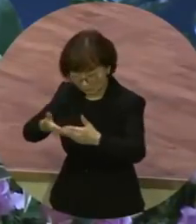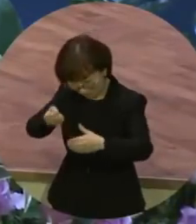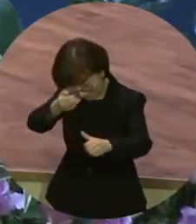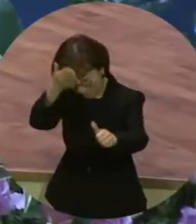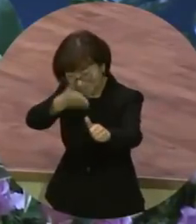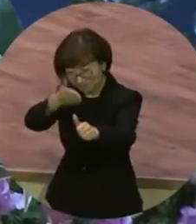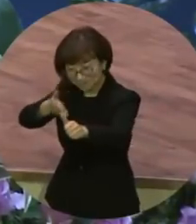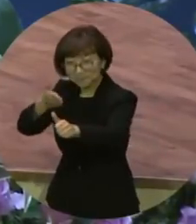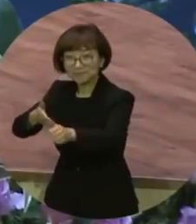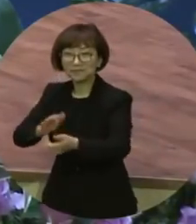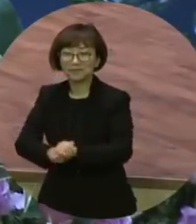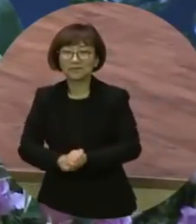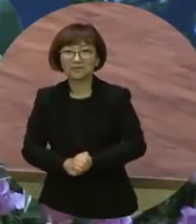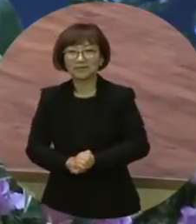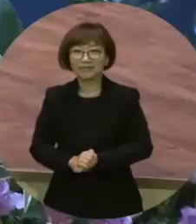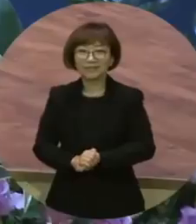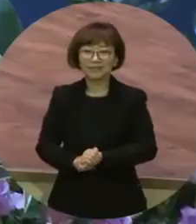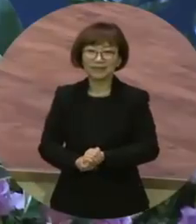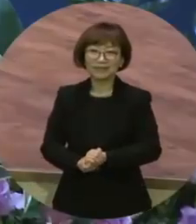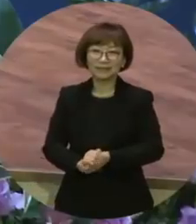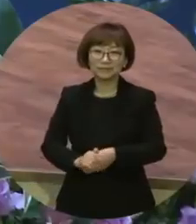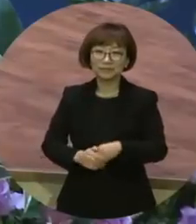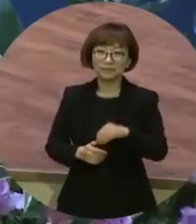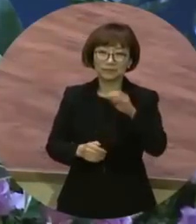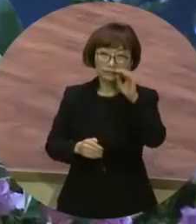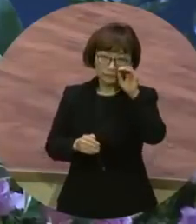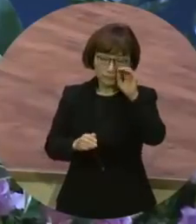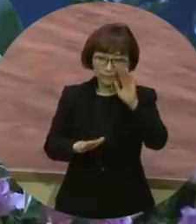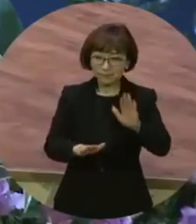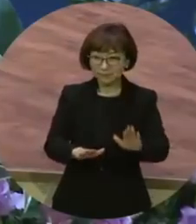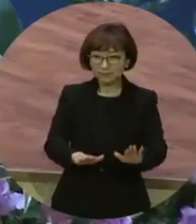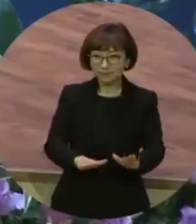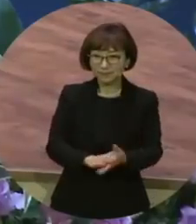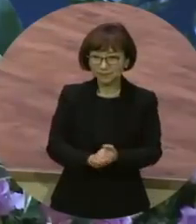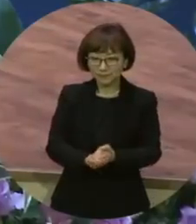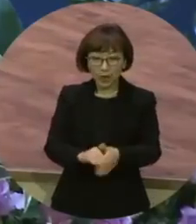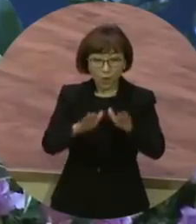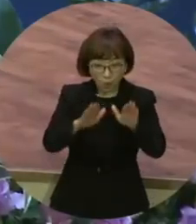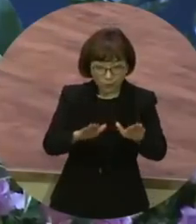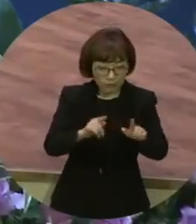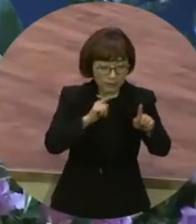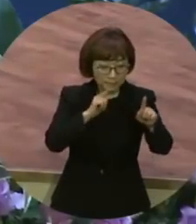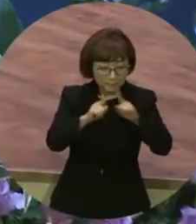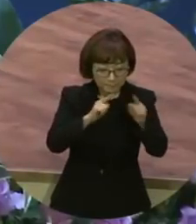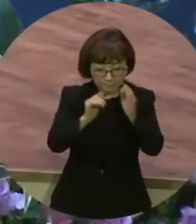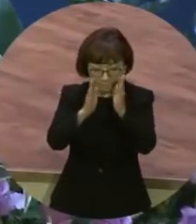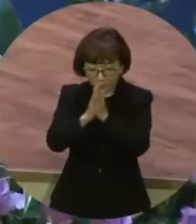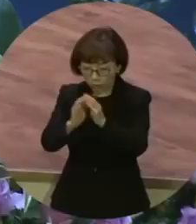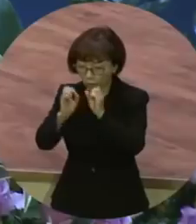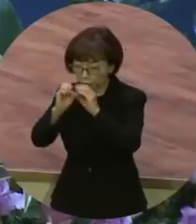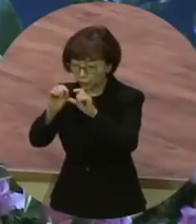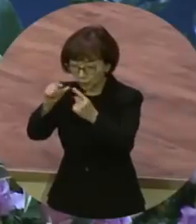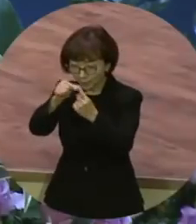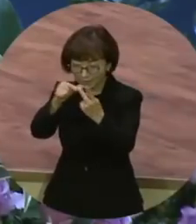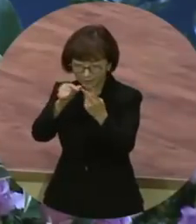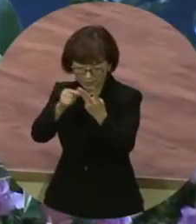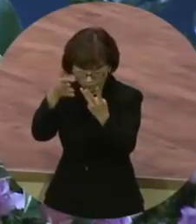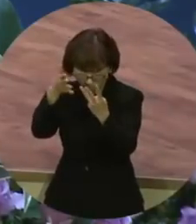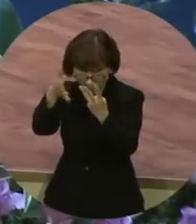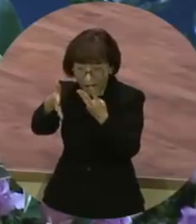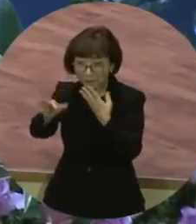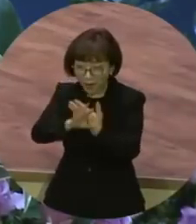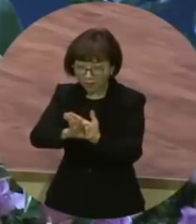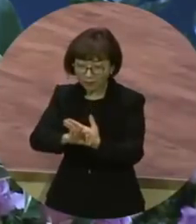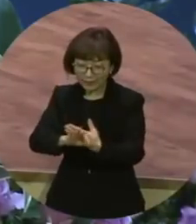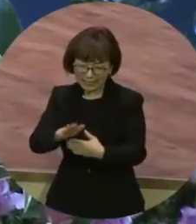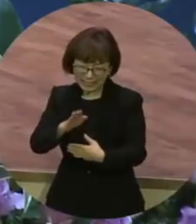삼오늘의 올인의 삶을 살면 어떤 응답 받게 되느냐? 진짜 능력과 가짜 능력을 구분하게 돼요. 여러분 무엇이 능력이고